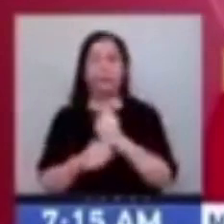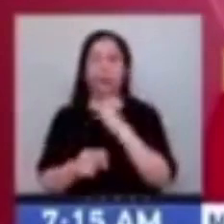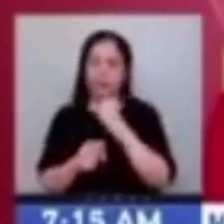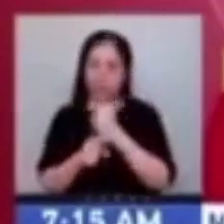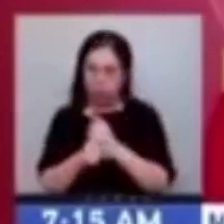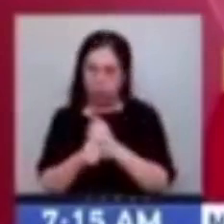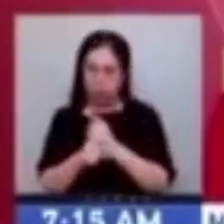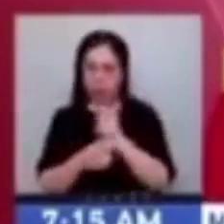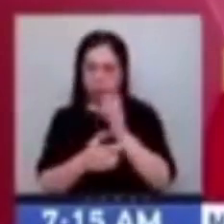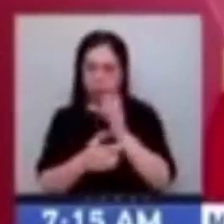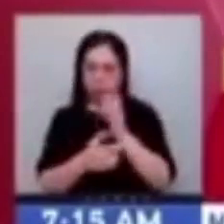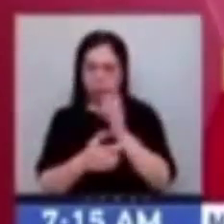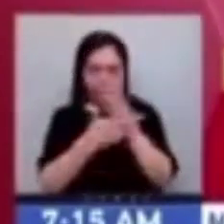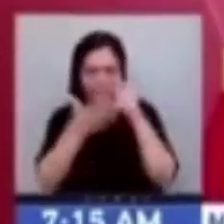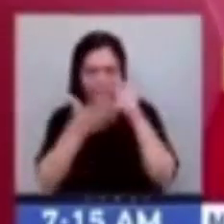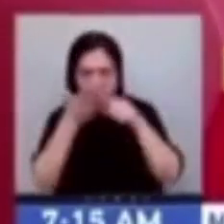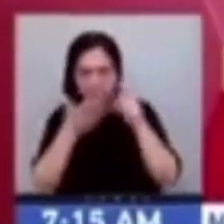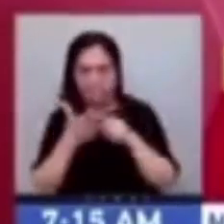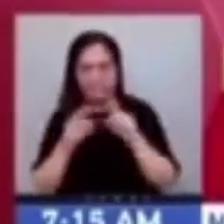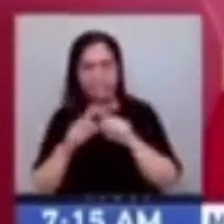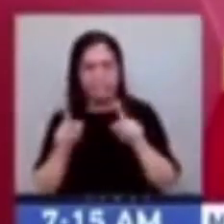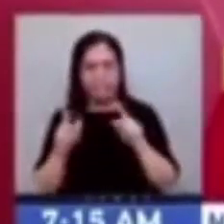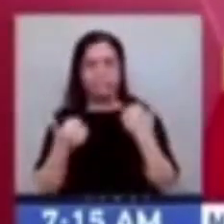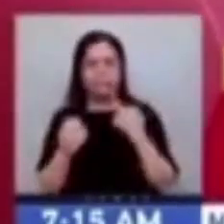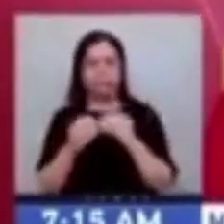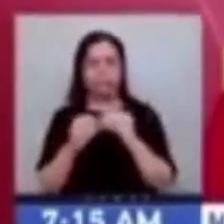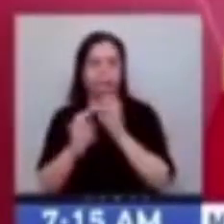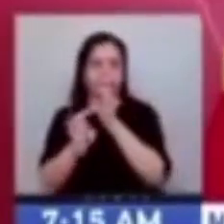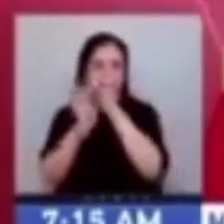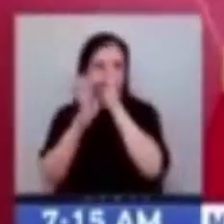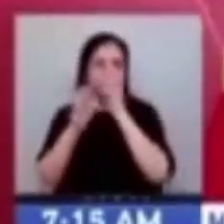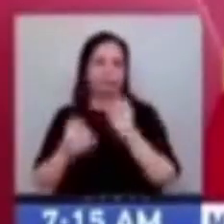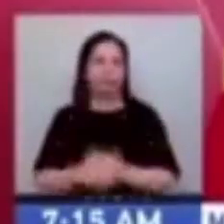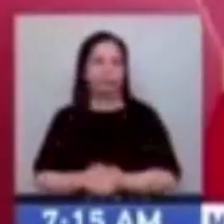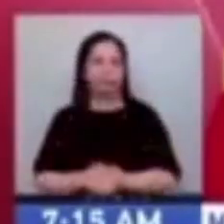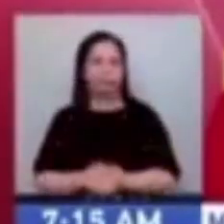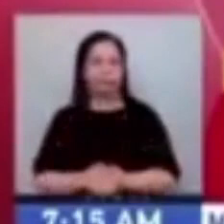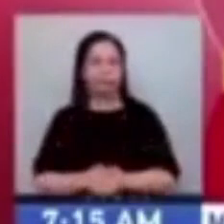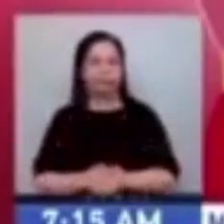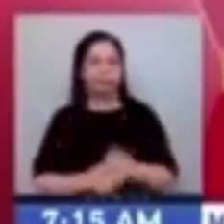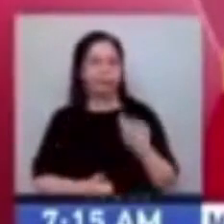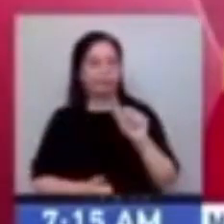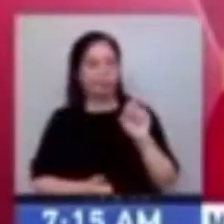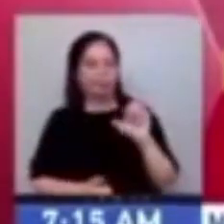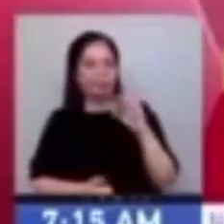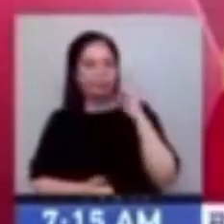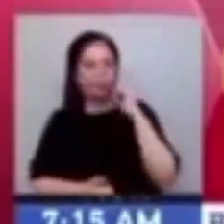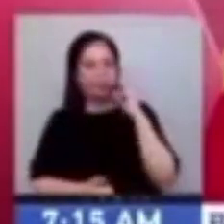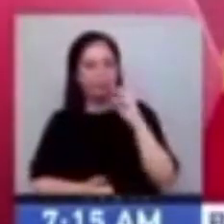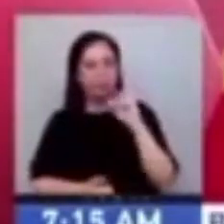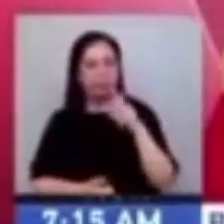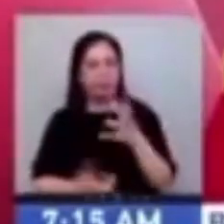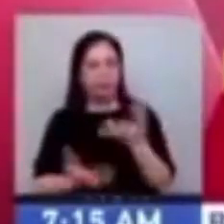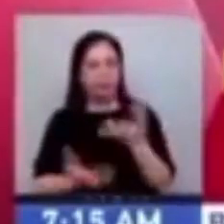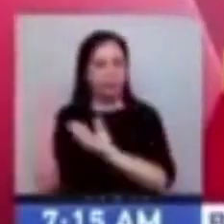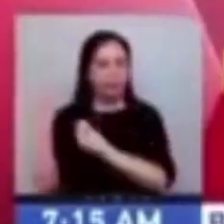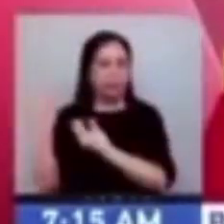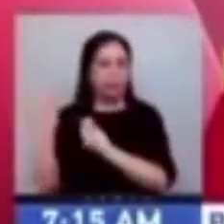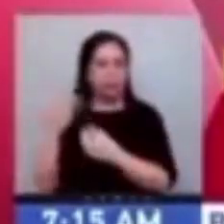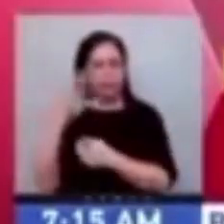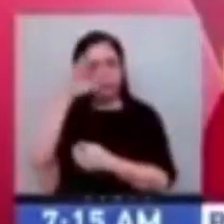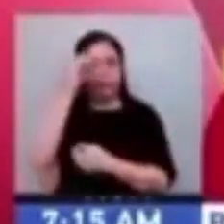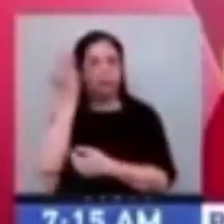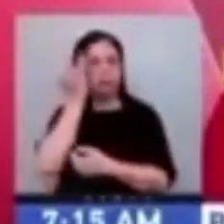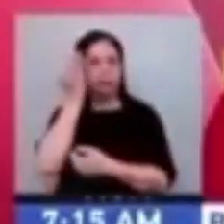namin ng tama. Yun nga lang, may paghihigpit na po, Sir Ivan. Tama po. Sec. Romel, on another point, hingi kami ng update dun sa lalaking nagpapakilala raw